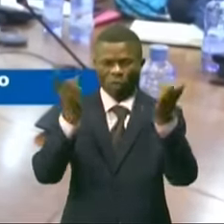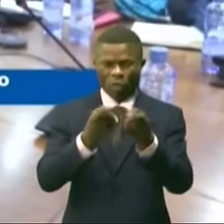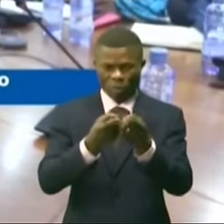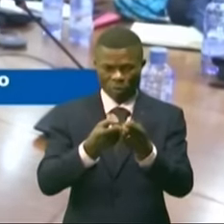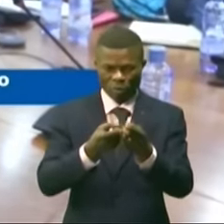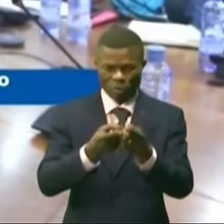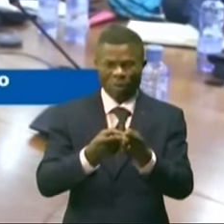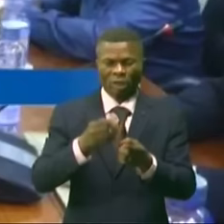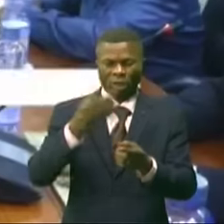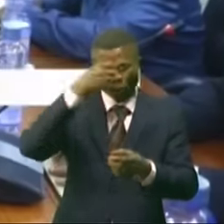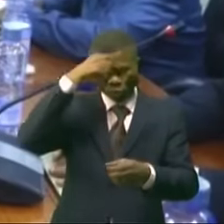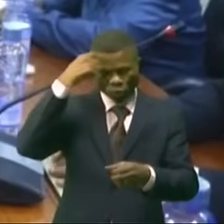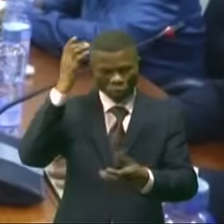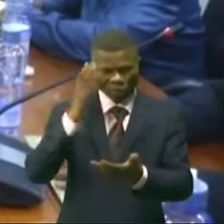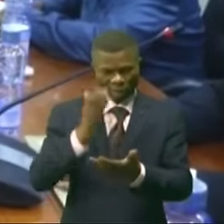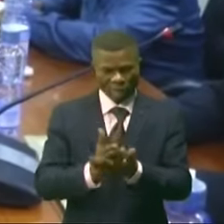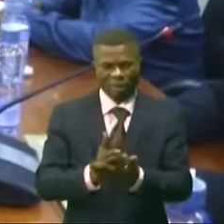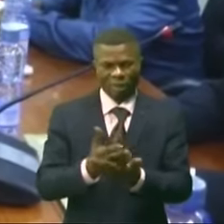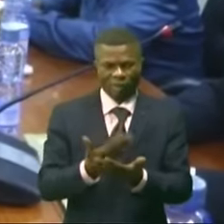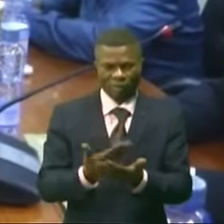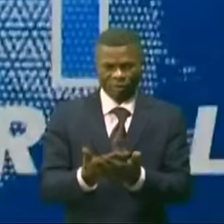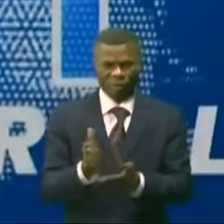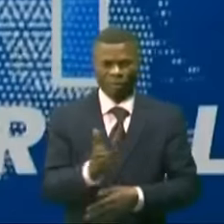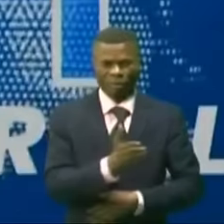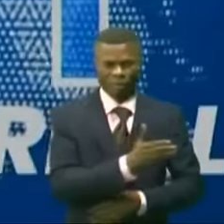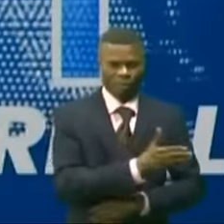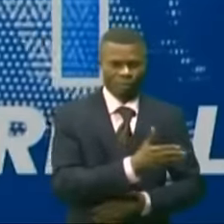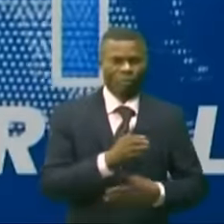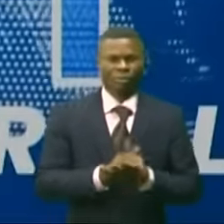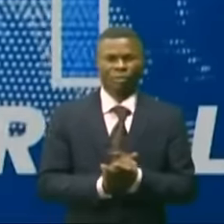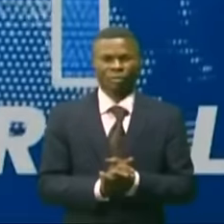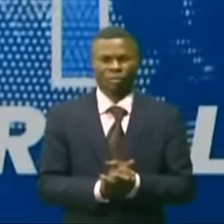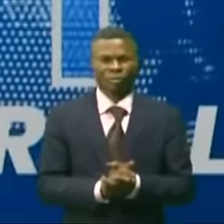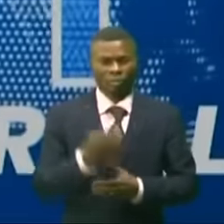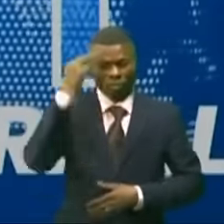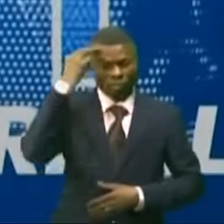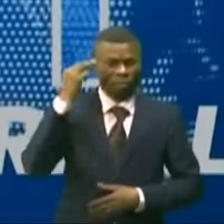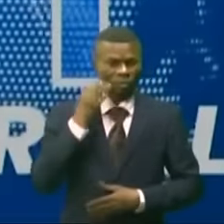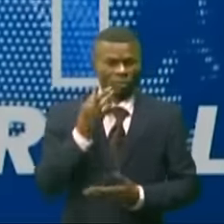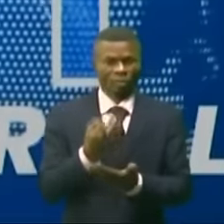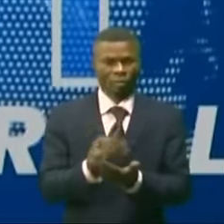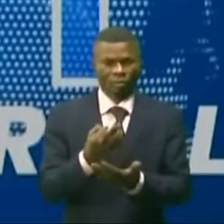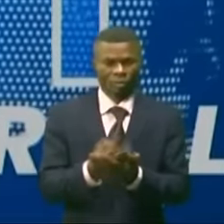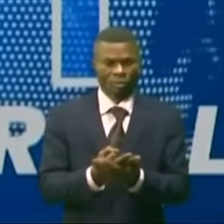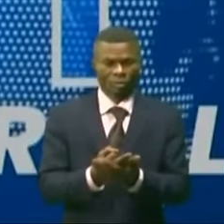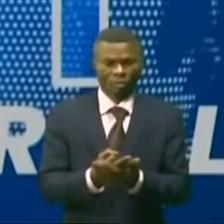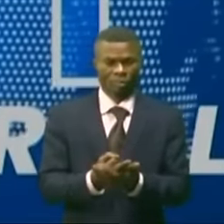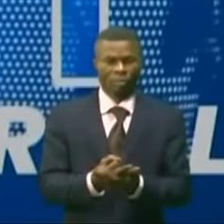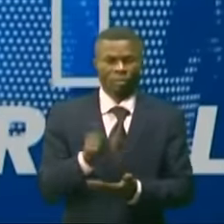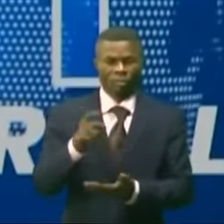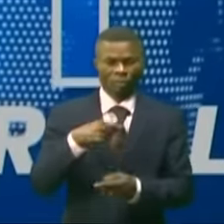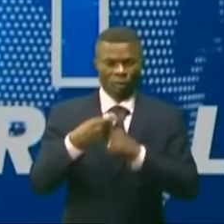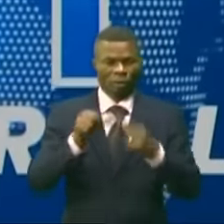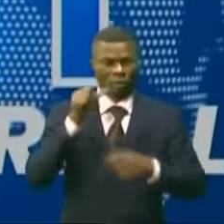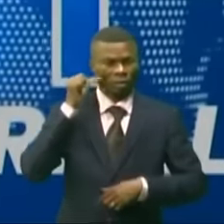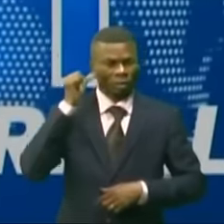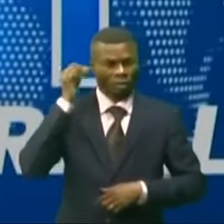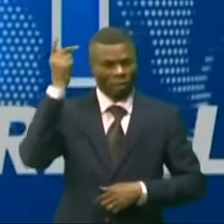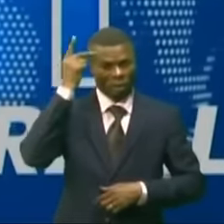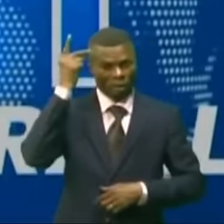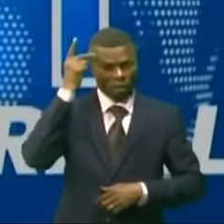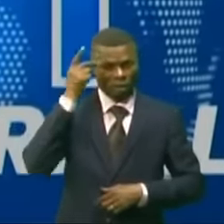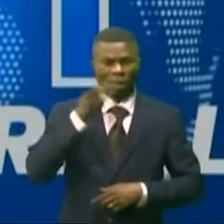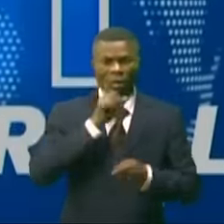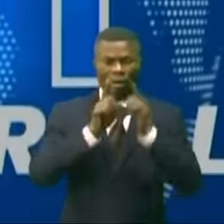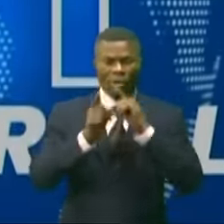dans la crise qui s'écoue transcou le ministre des Finances doudou Famba a lancé hier à Kinshasa les